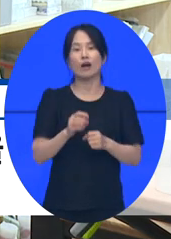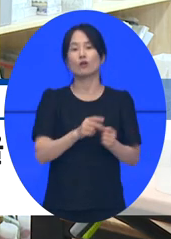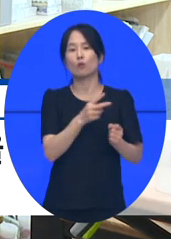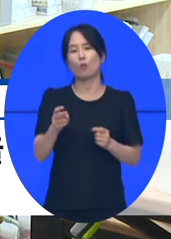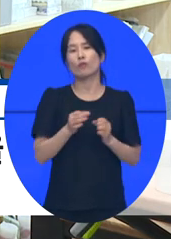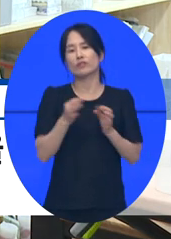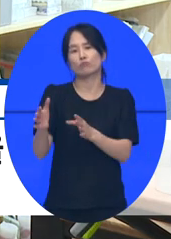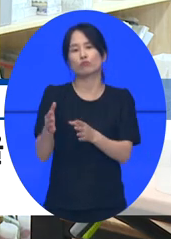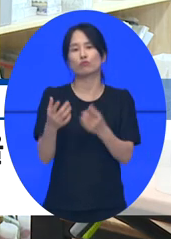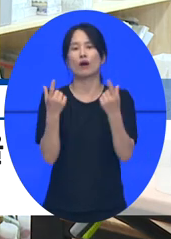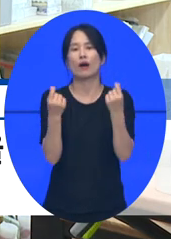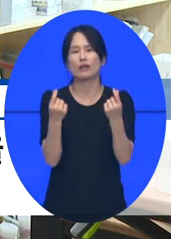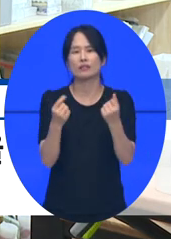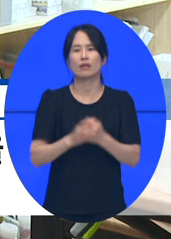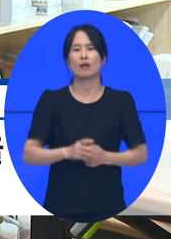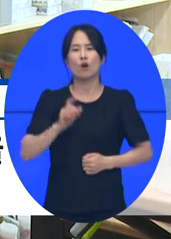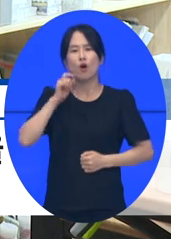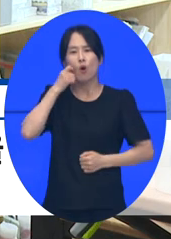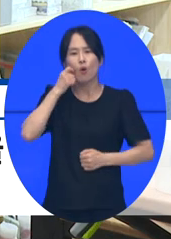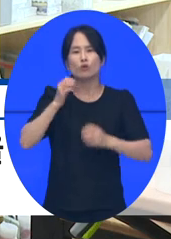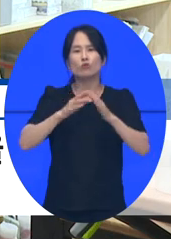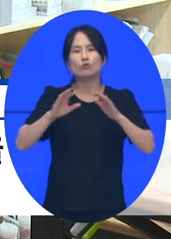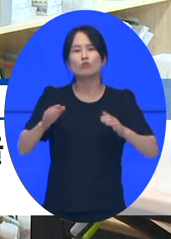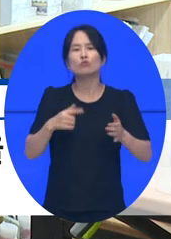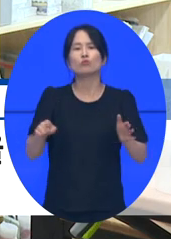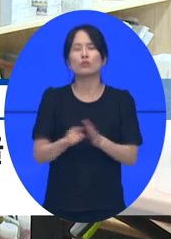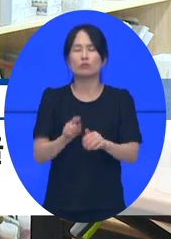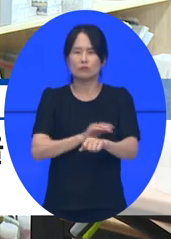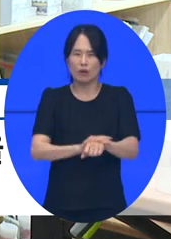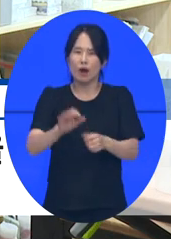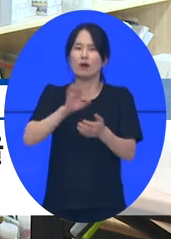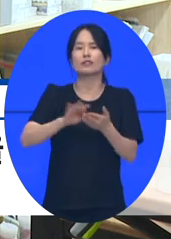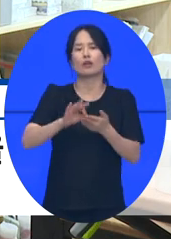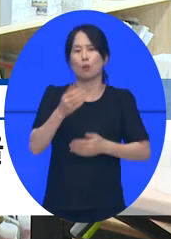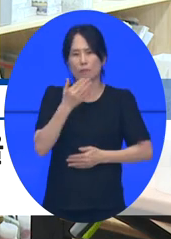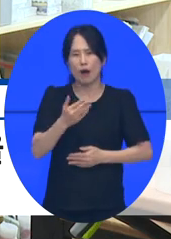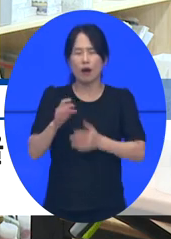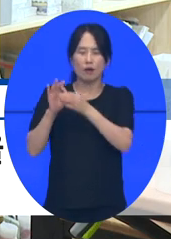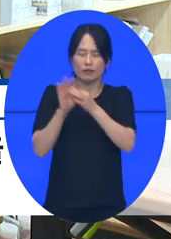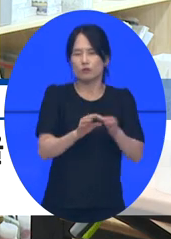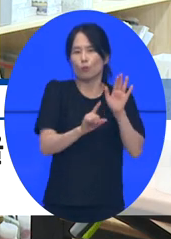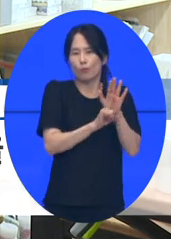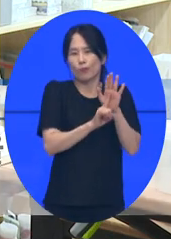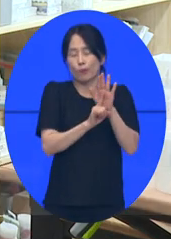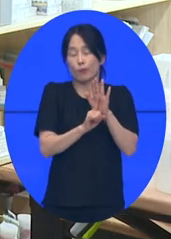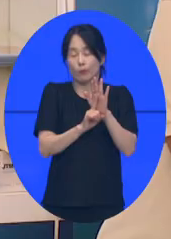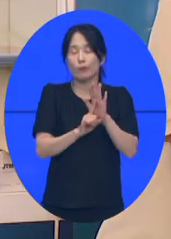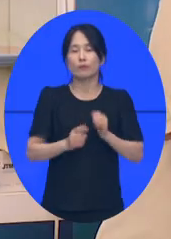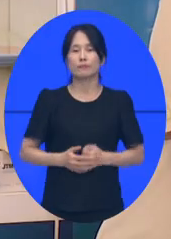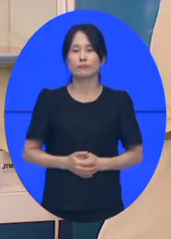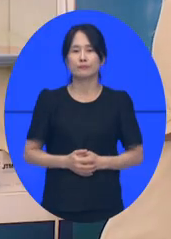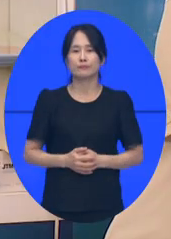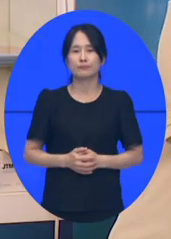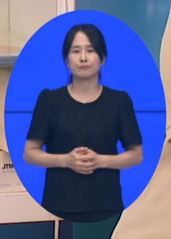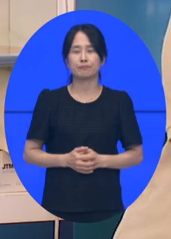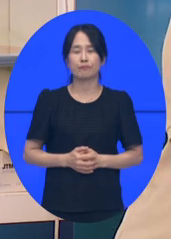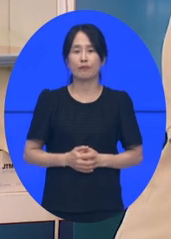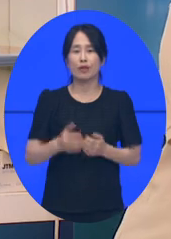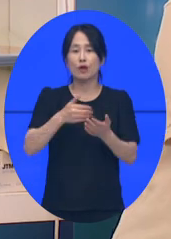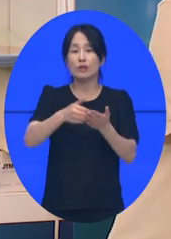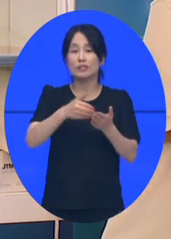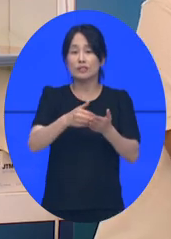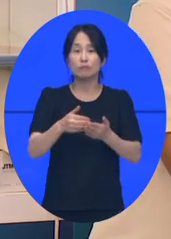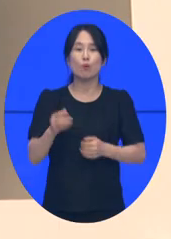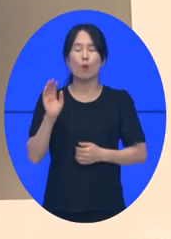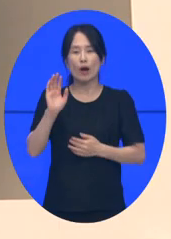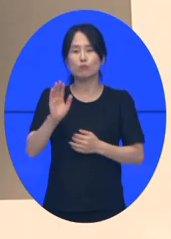주변의 어려운 이웃들을 돕는 그런 착한 소비로 이어질 수 있다는 점을 계속해서 홍보하려고 하고요. 경기도정 캐릭터인